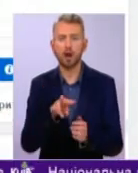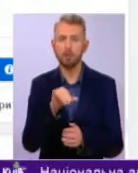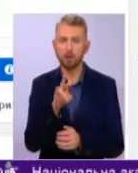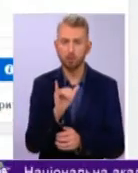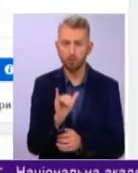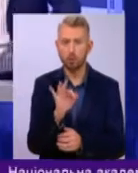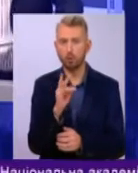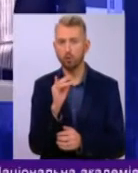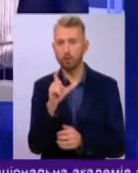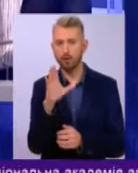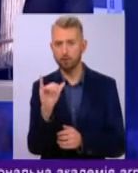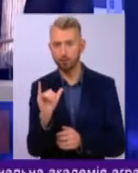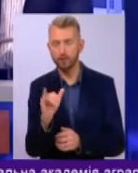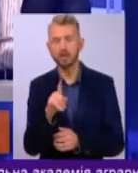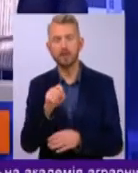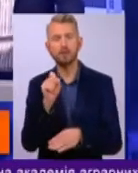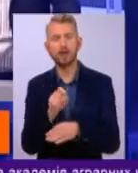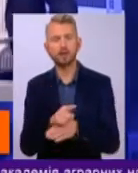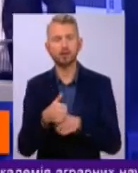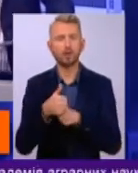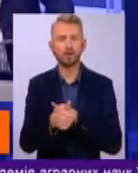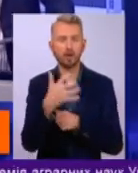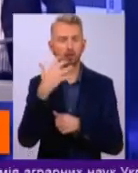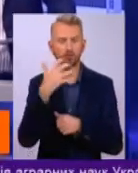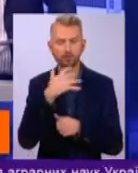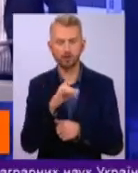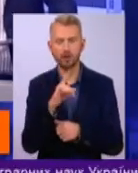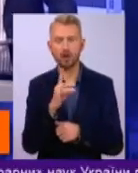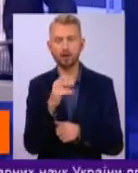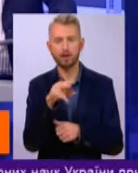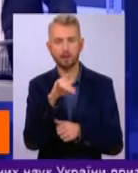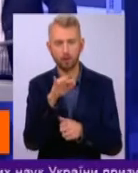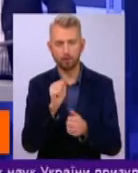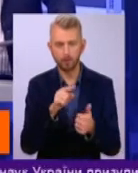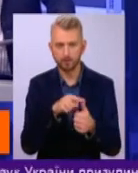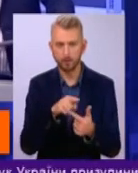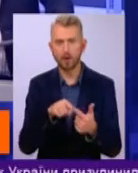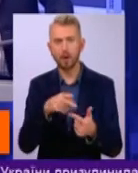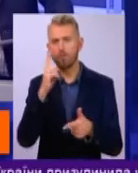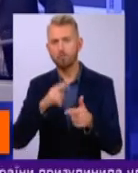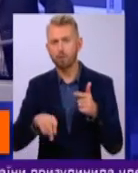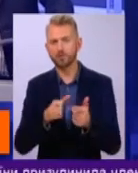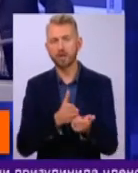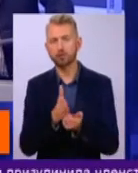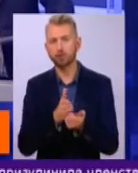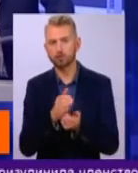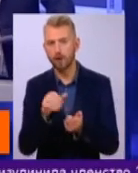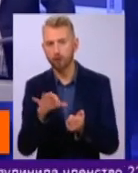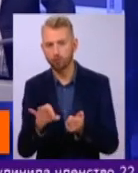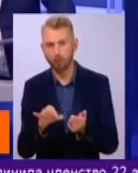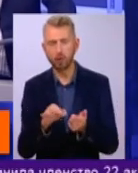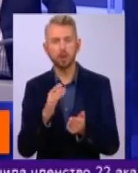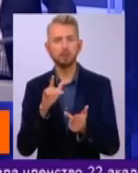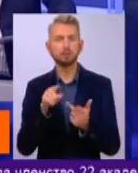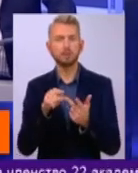Окуєву. За вказівкою лідера Чечні Рамзана Кадирова, перша версія, помста за службу в АТО з